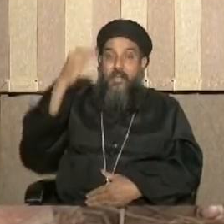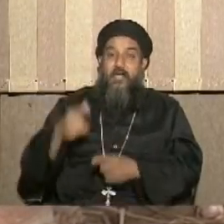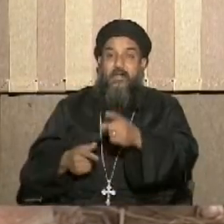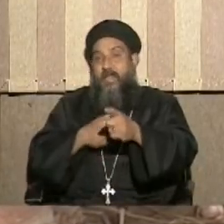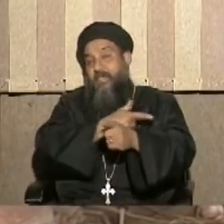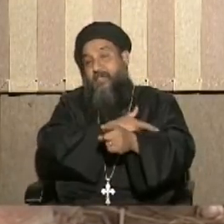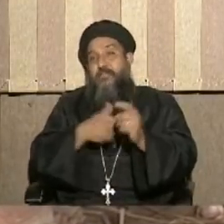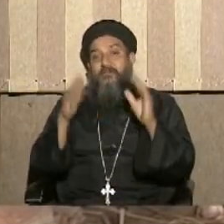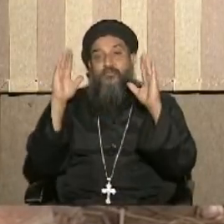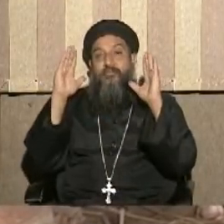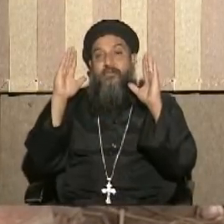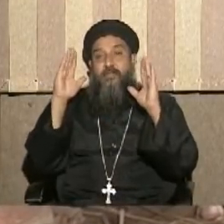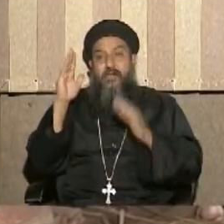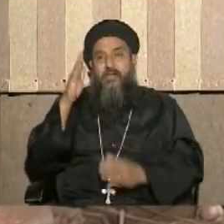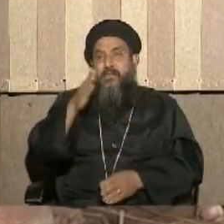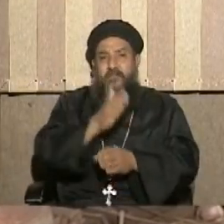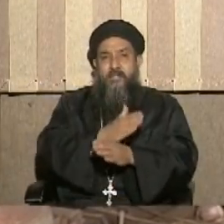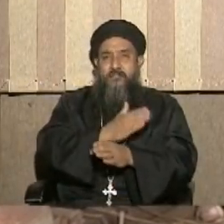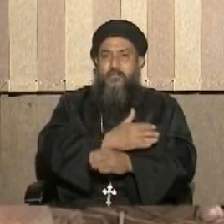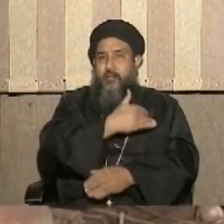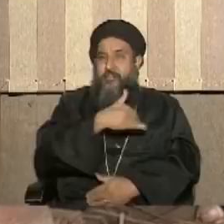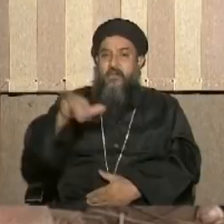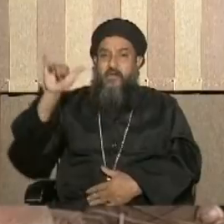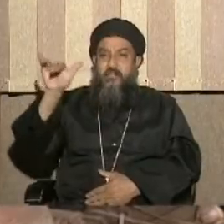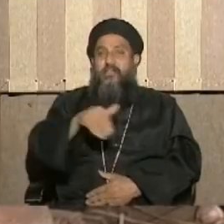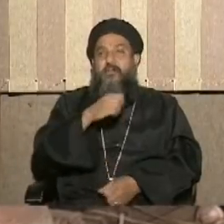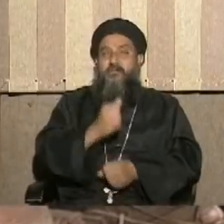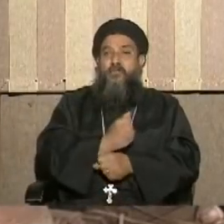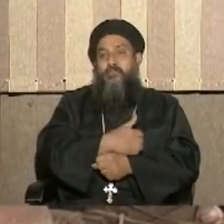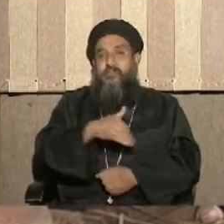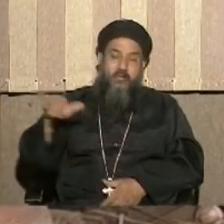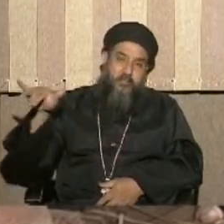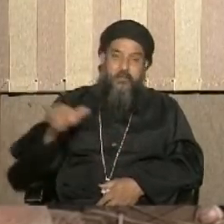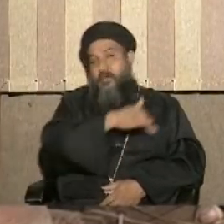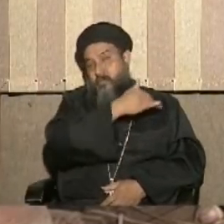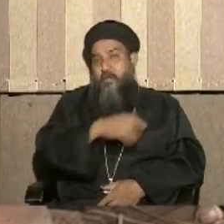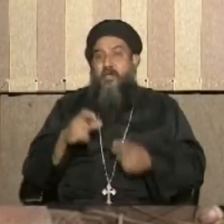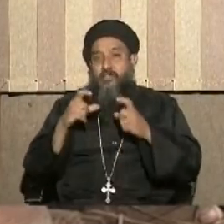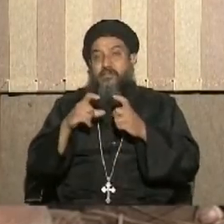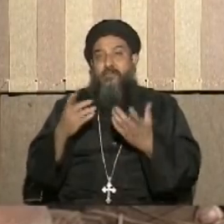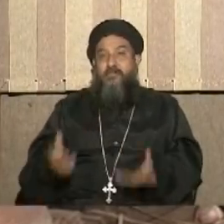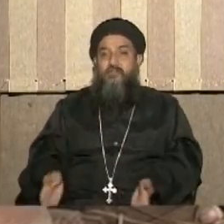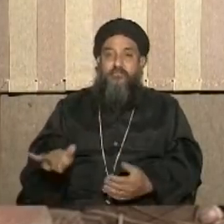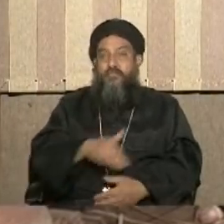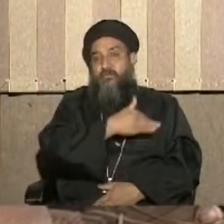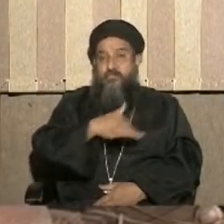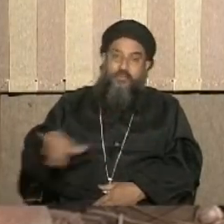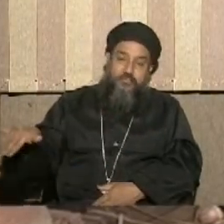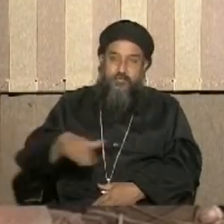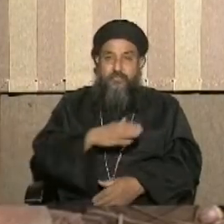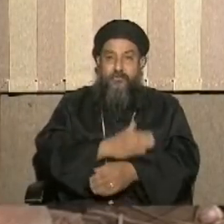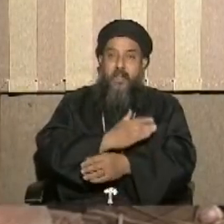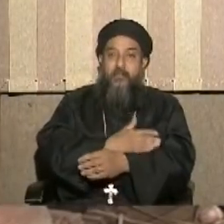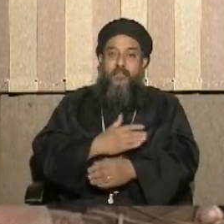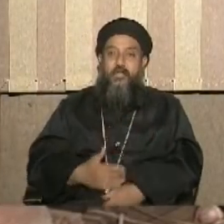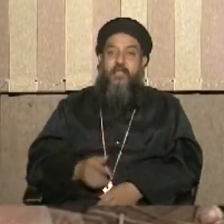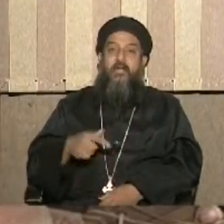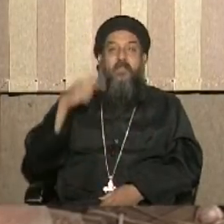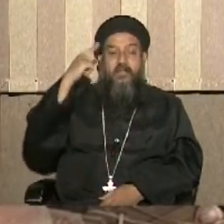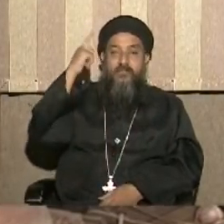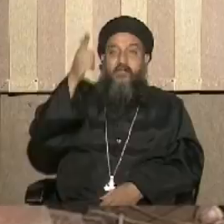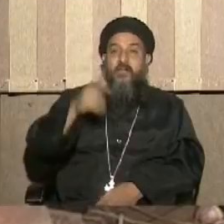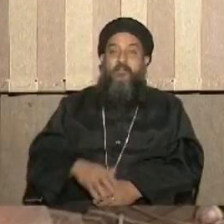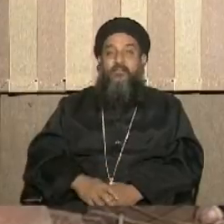مينا، بس انت بقيت بتتعب قوي وبتجيلنا كتير علشان تاخد شغلنا وتجيب لنا الخبز. ده انت بتيجي مرة كل شهر. انتم لو